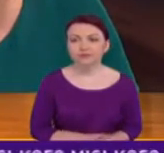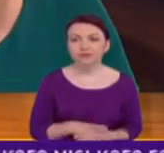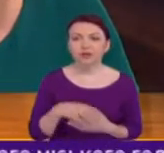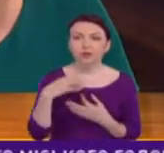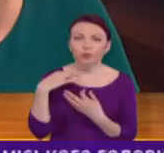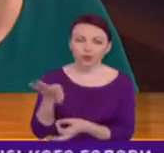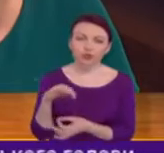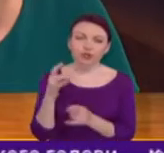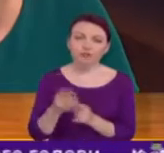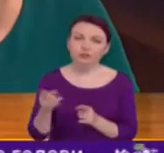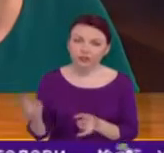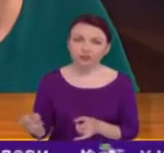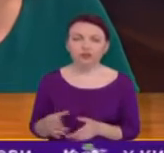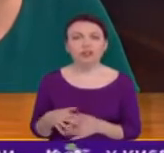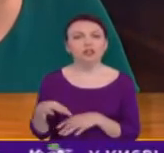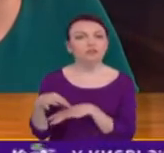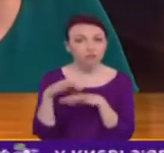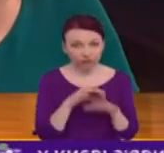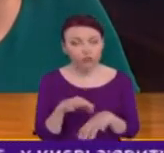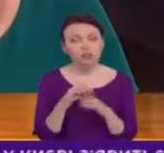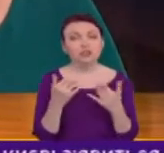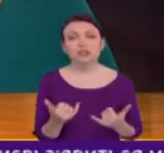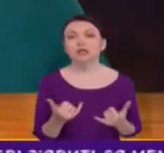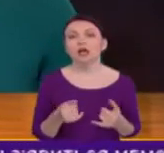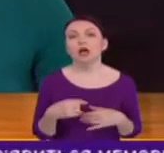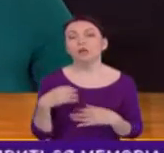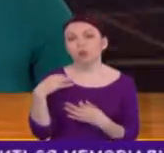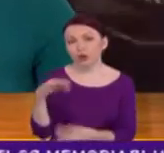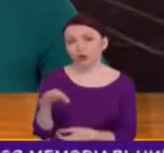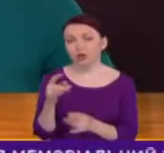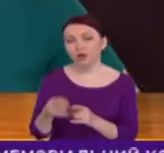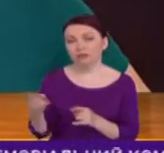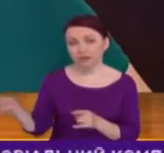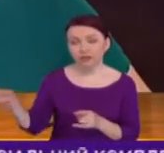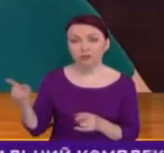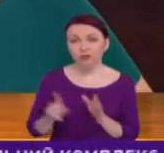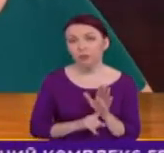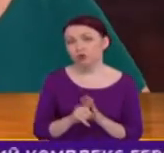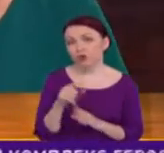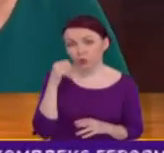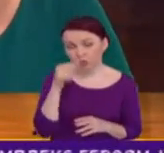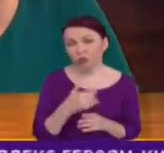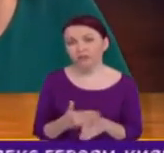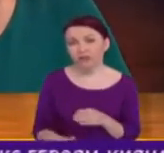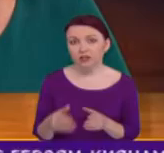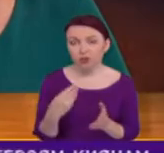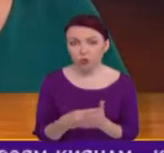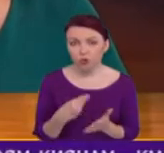Покинутих автівок, щоб їх вивозять саме зараз покинутими автівками. Ми на початку року виділили на це кошти